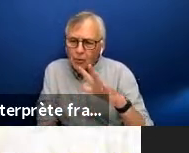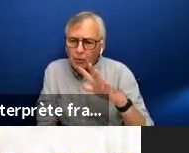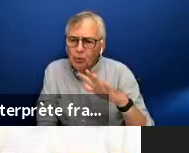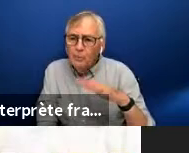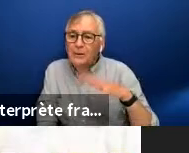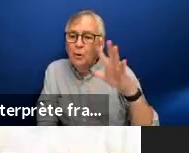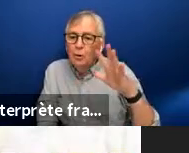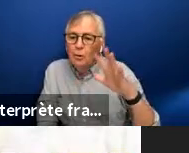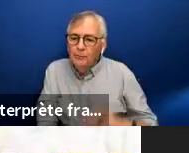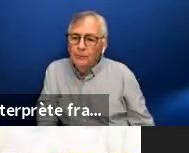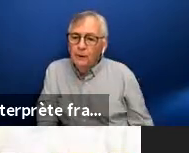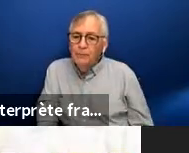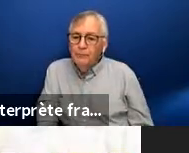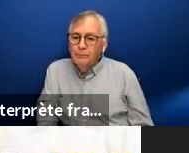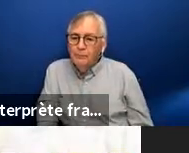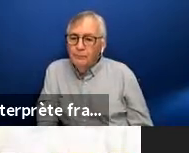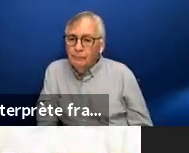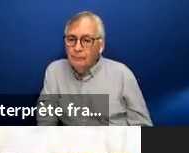qui ont un lumineux.